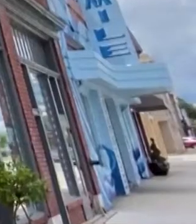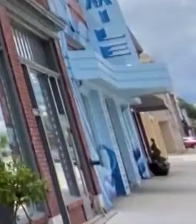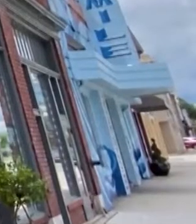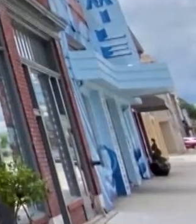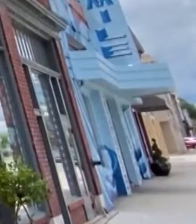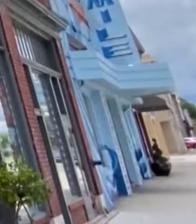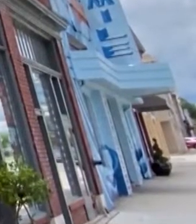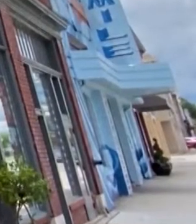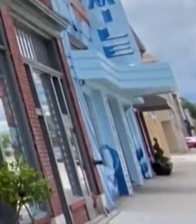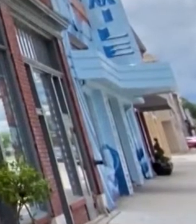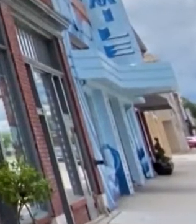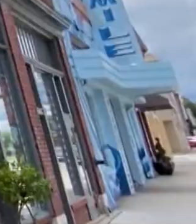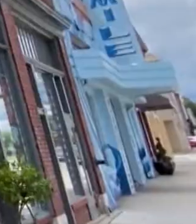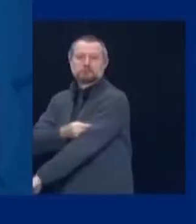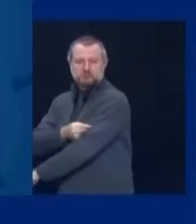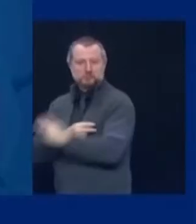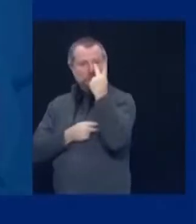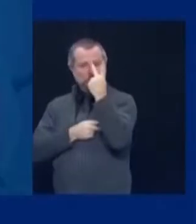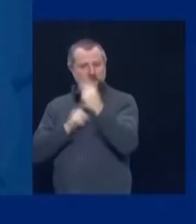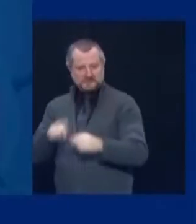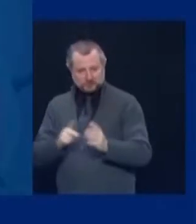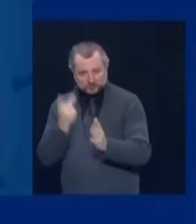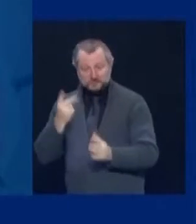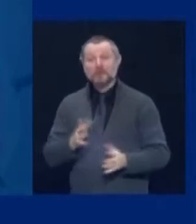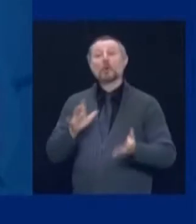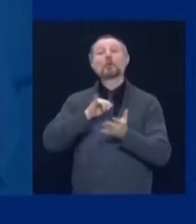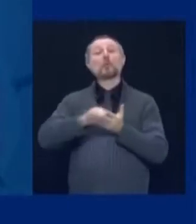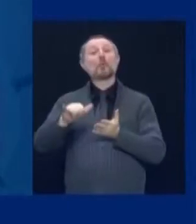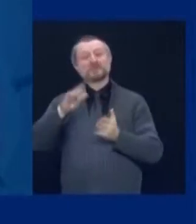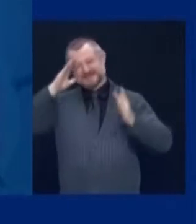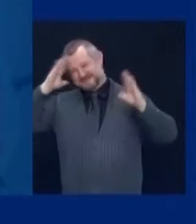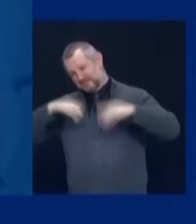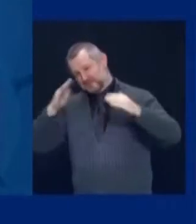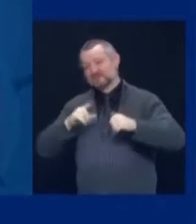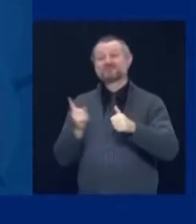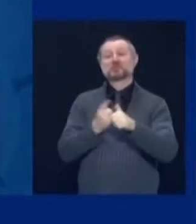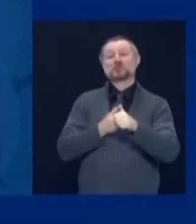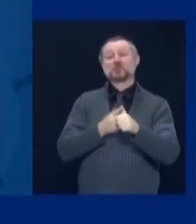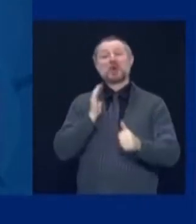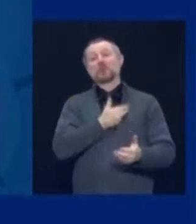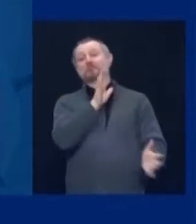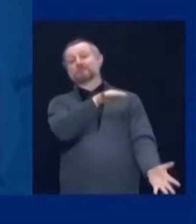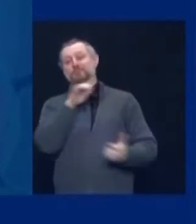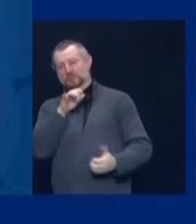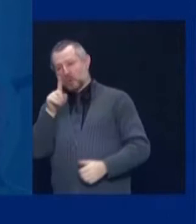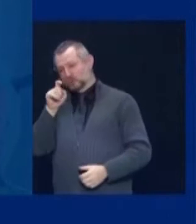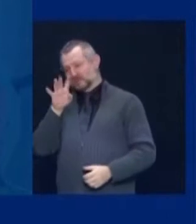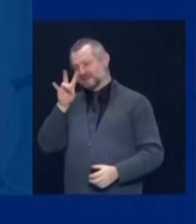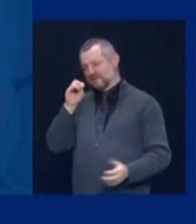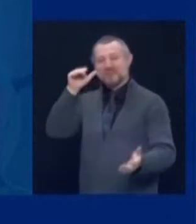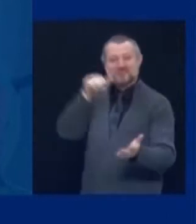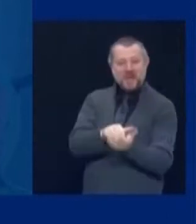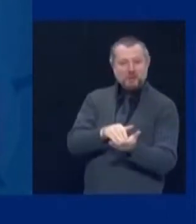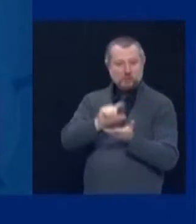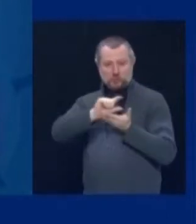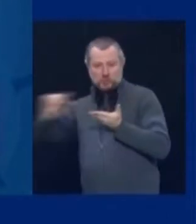các nhân viên tại bệnh viện có nguy cơ cao Chúng tôi có khoảng 700.000 nhân viên làm việc tại các bệnh viện của bạn đó là một con số rất